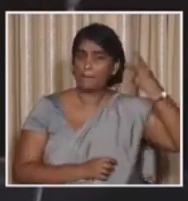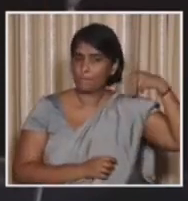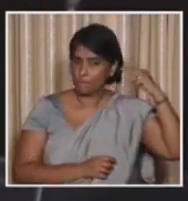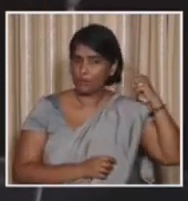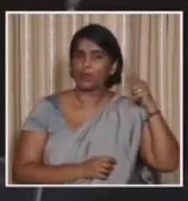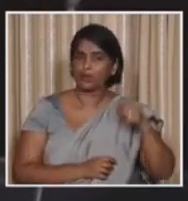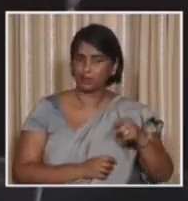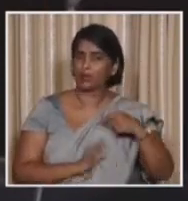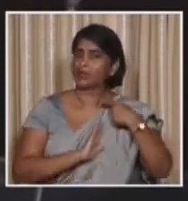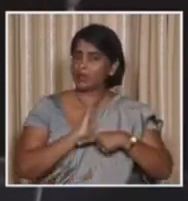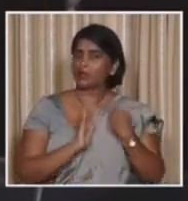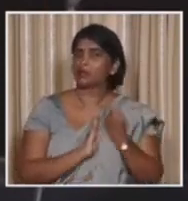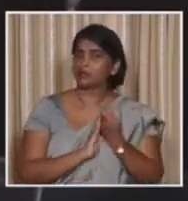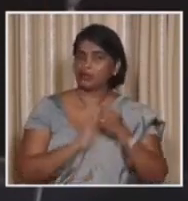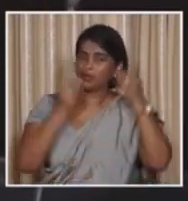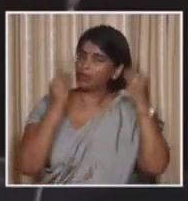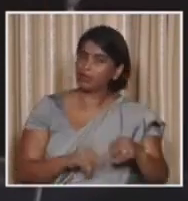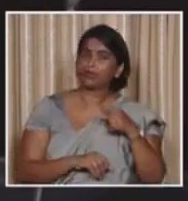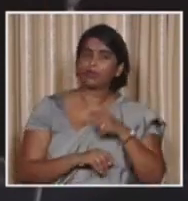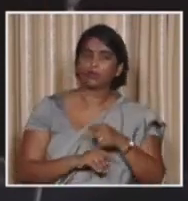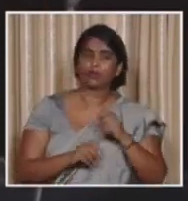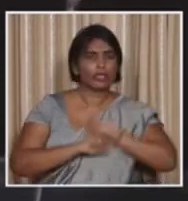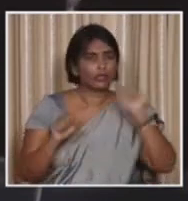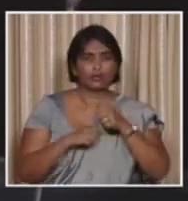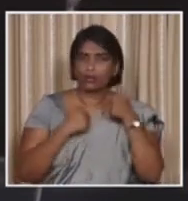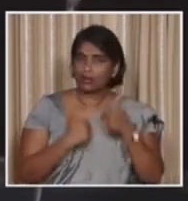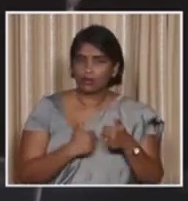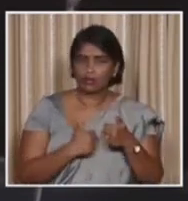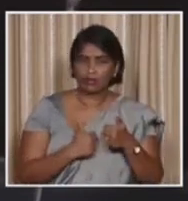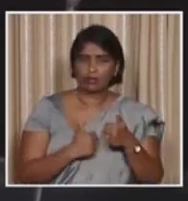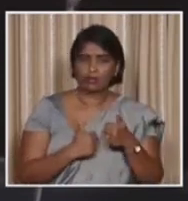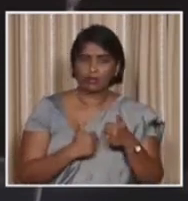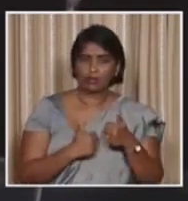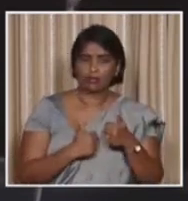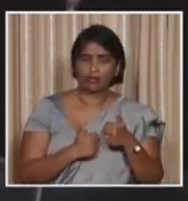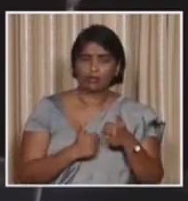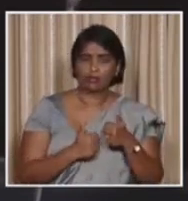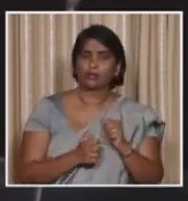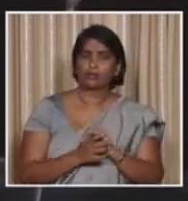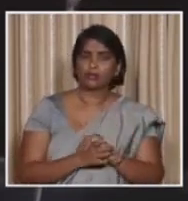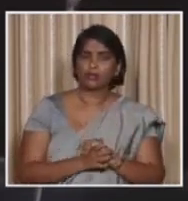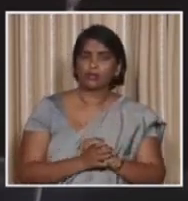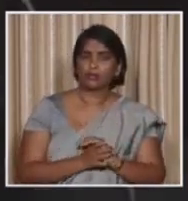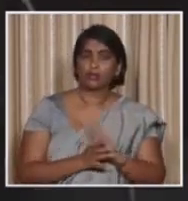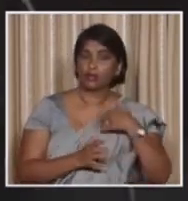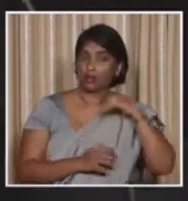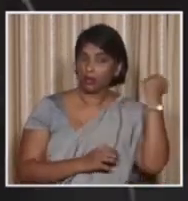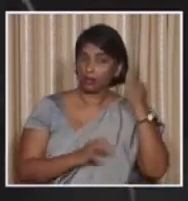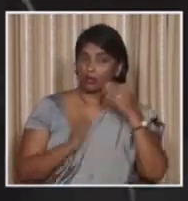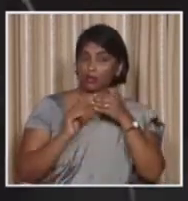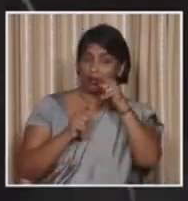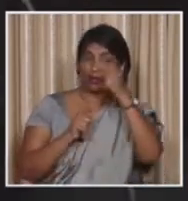දවසේ මේ රටේ ආර්ථිකය කඩාකප්පල් කරමින් මේ කරන උද්ඝෝෂණ? අධ්‍යාපනඥයෙක් වශයෙන් ඔබතුමිය අනුමත කරනවා. මගේ කතාව